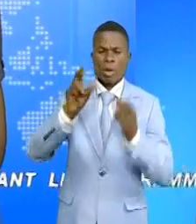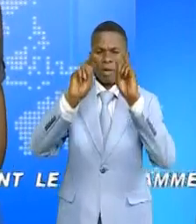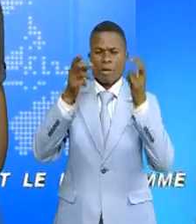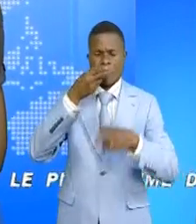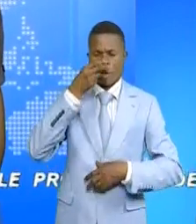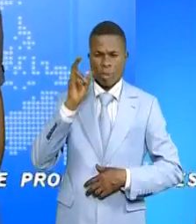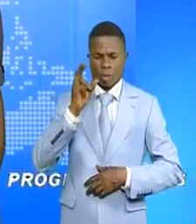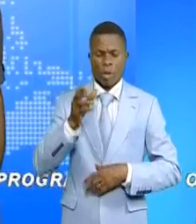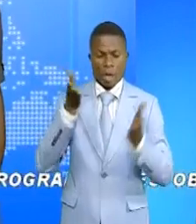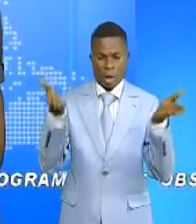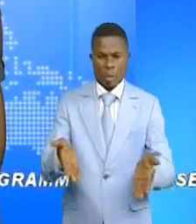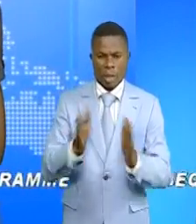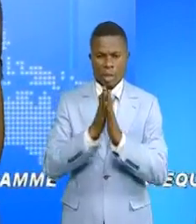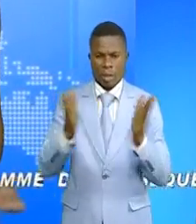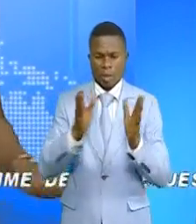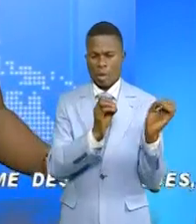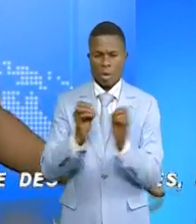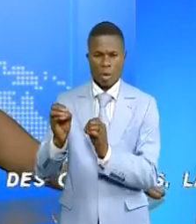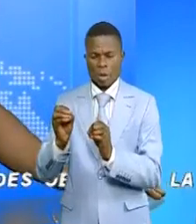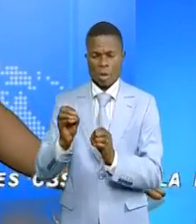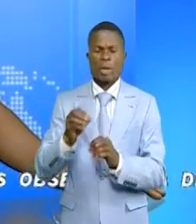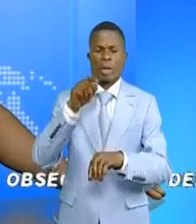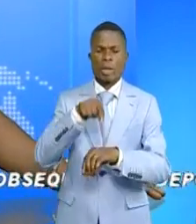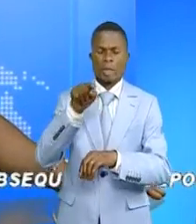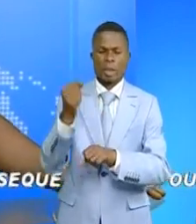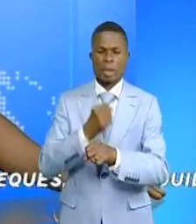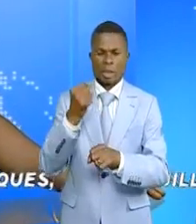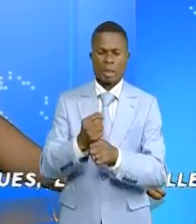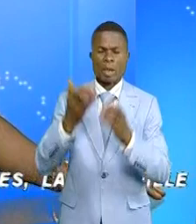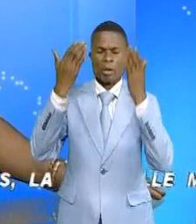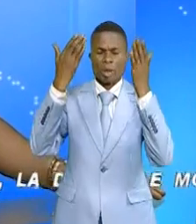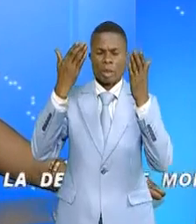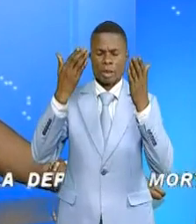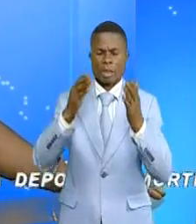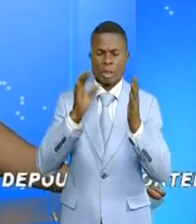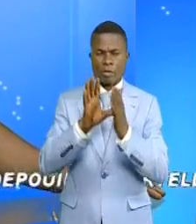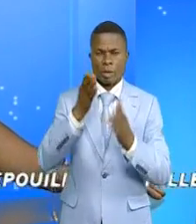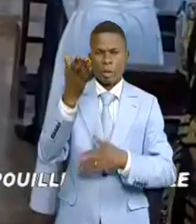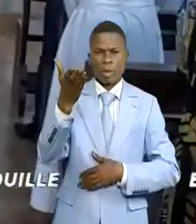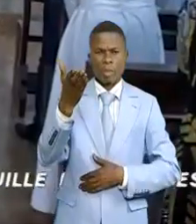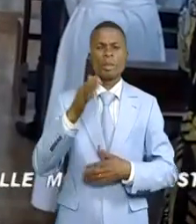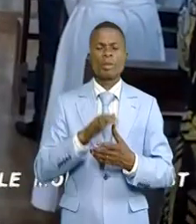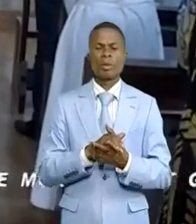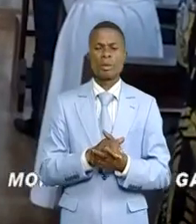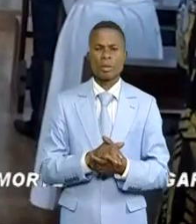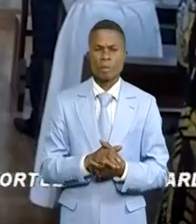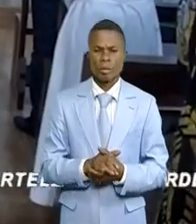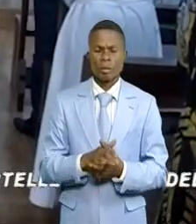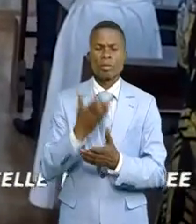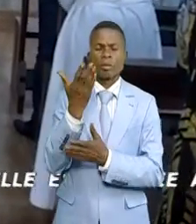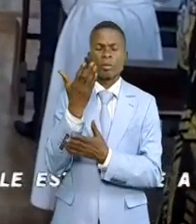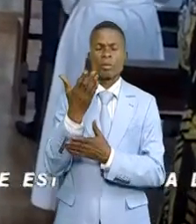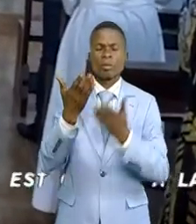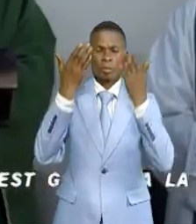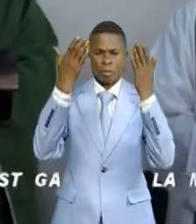à la messe organisée pour dédier son mandat à l'Éternel. David Mubinga nous en parle. Glorifiez le Seigneur en tout